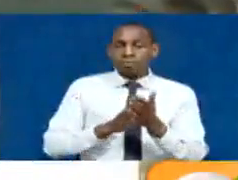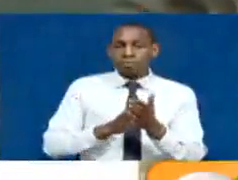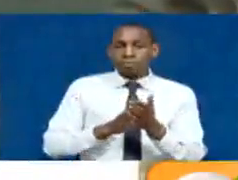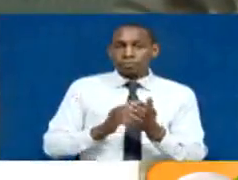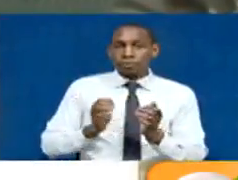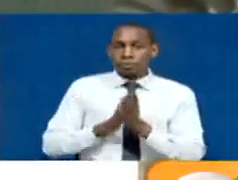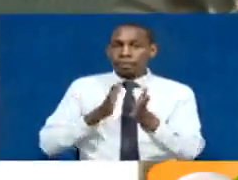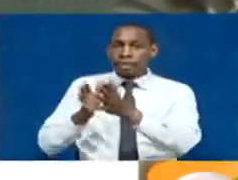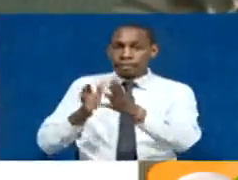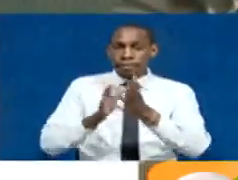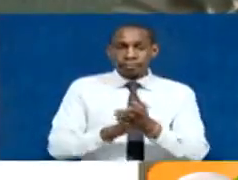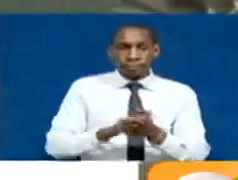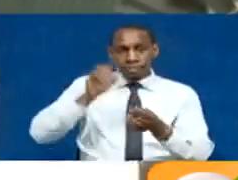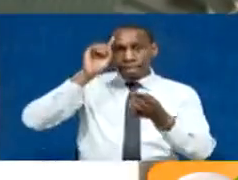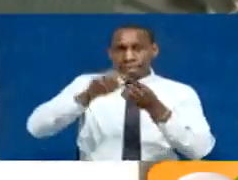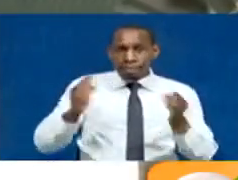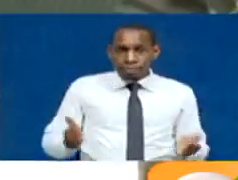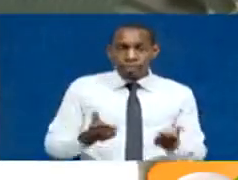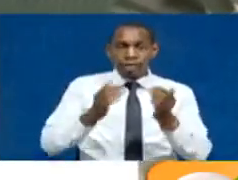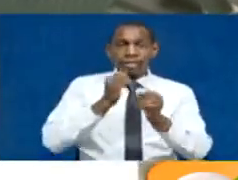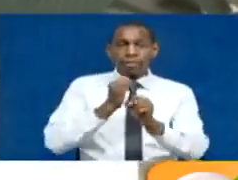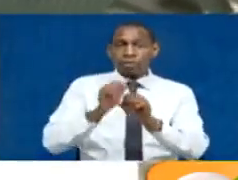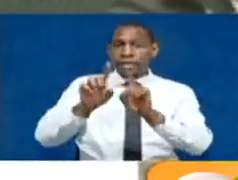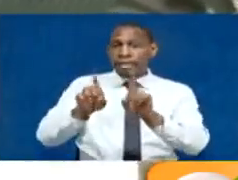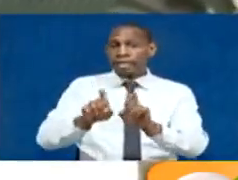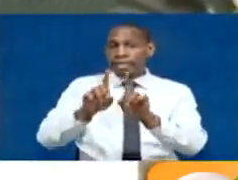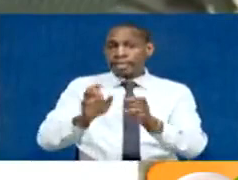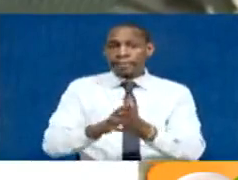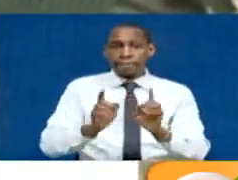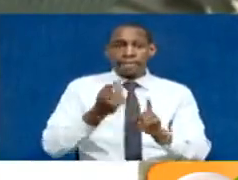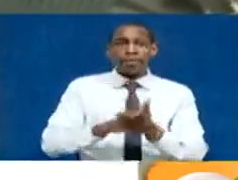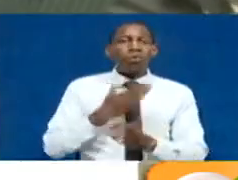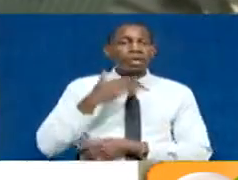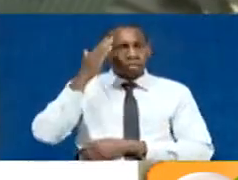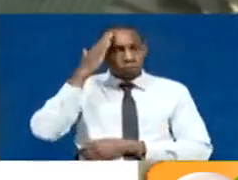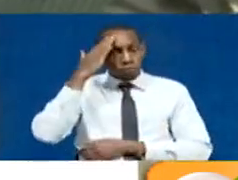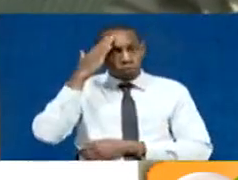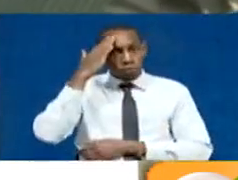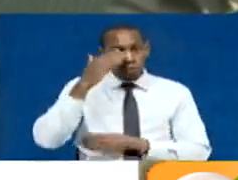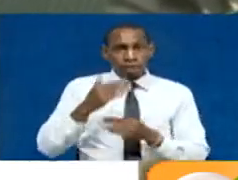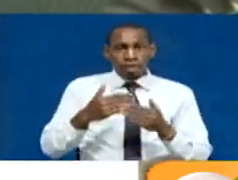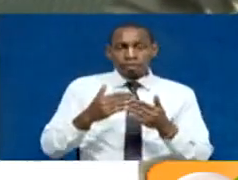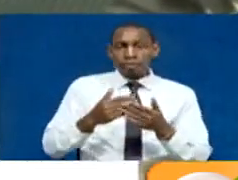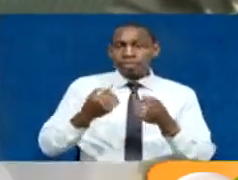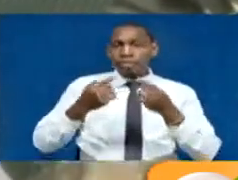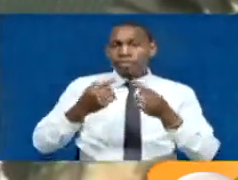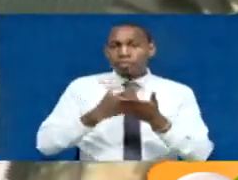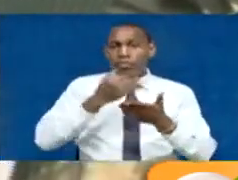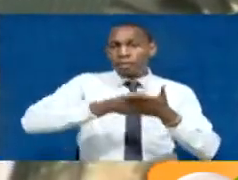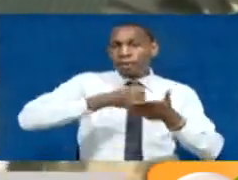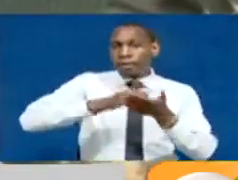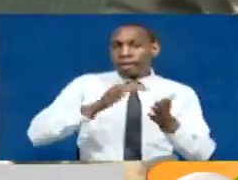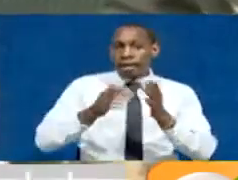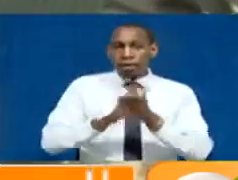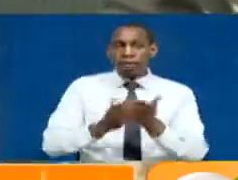the motive ambayo ilinifanya sana nikataka kufanya mtihani, kwanza nilitaka kujua how far can I go, naweza nikajisukuma